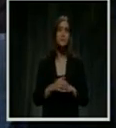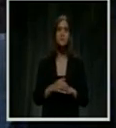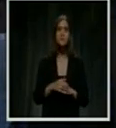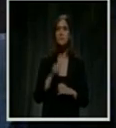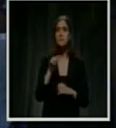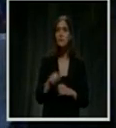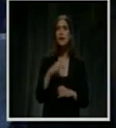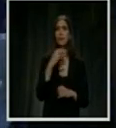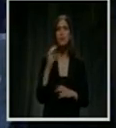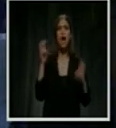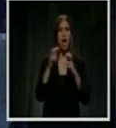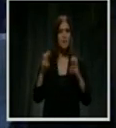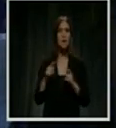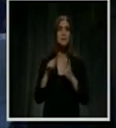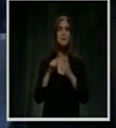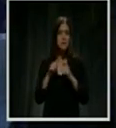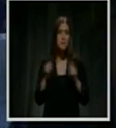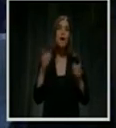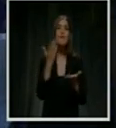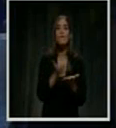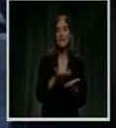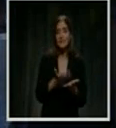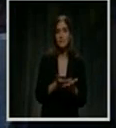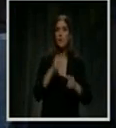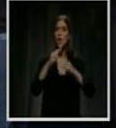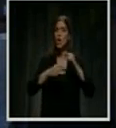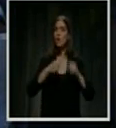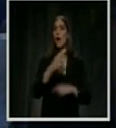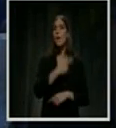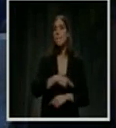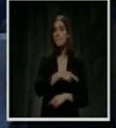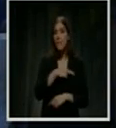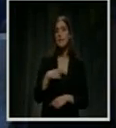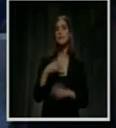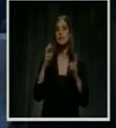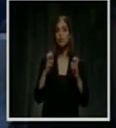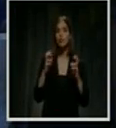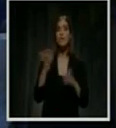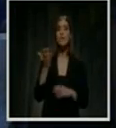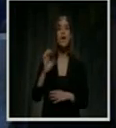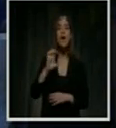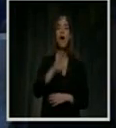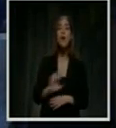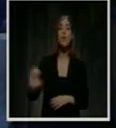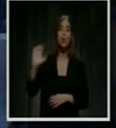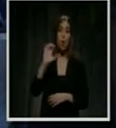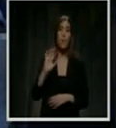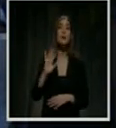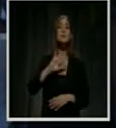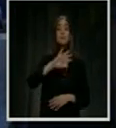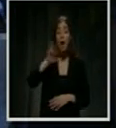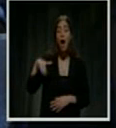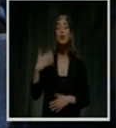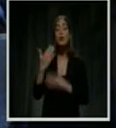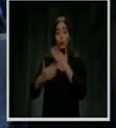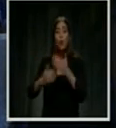jinkwetaħ. Ma dwar il-fondi Ewropej, dwar Malta fl-Ewropa kemm ħanibqgħu naħdmu anke l-Europarlamentari tagħna biex nibqgħu anki nġibu